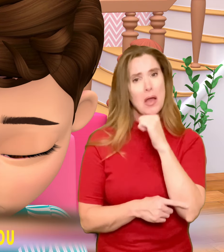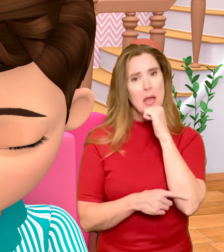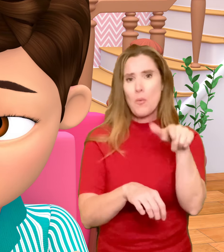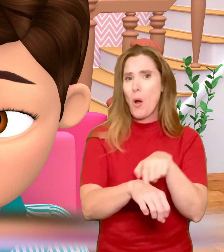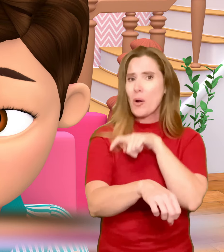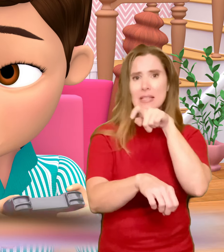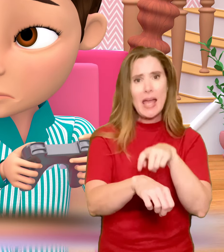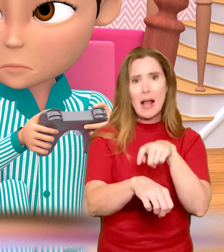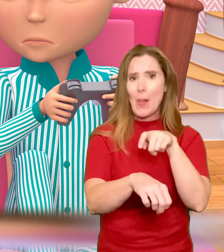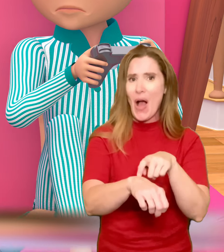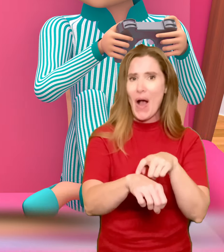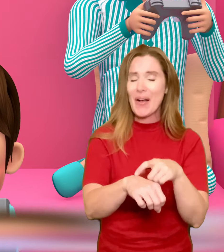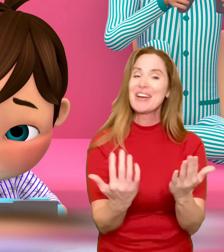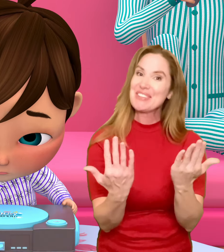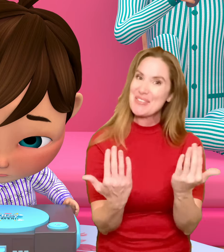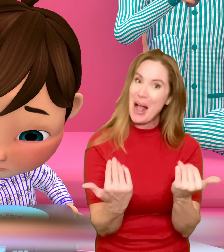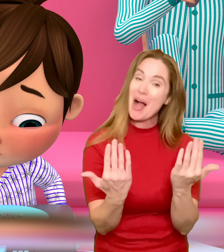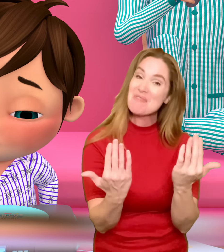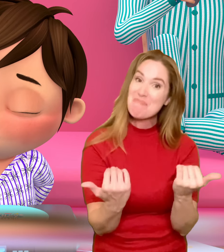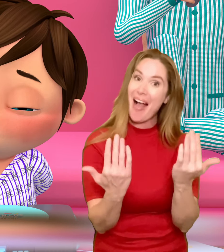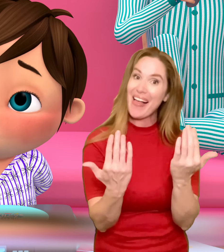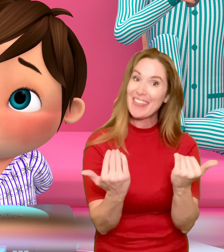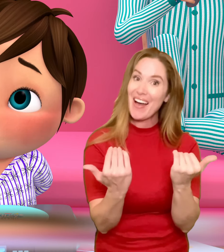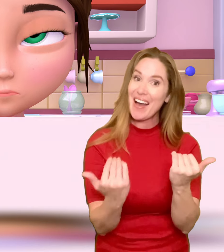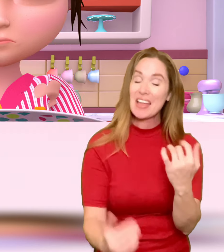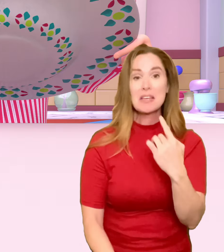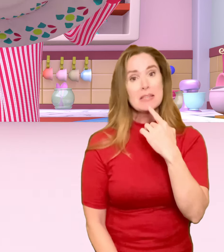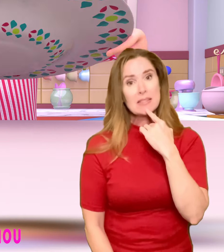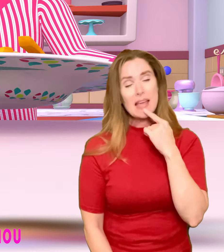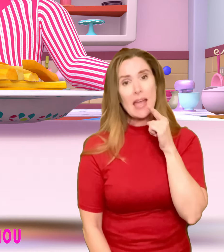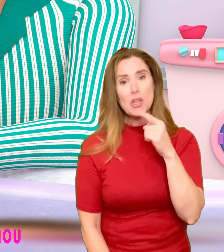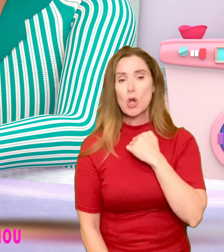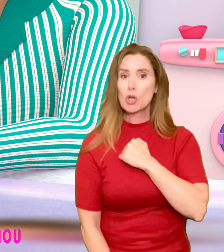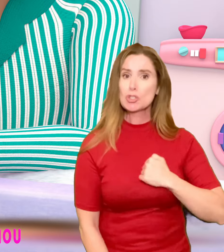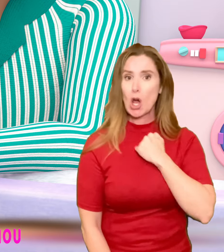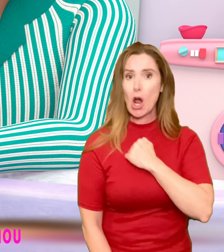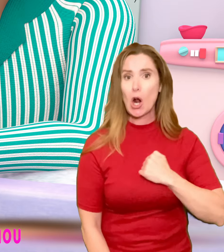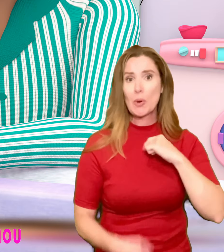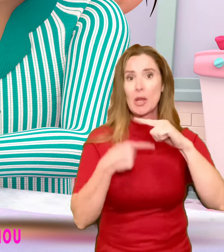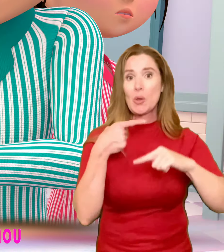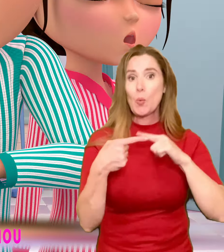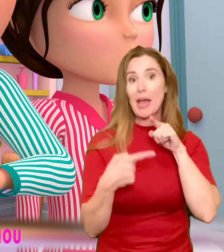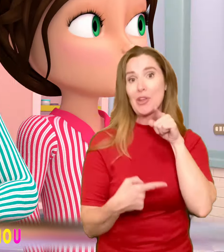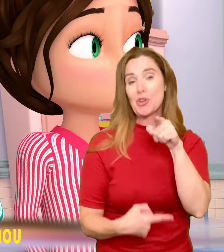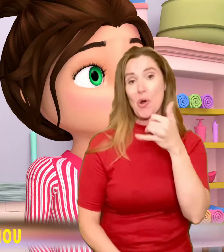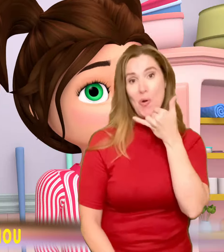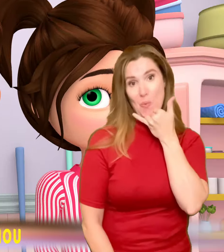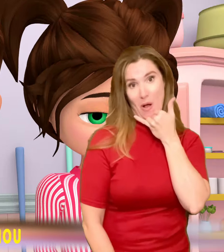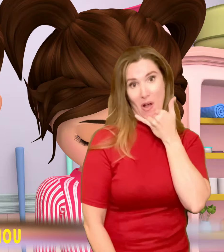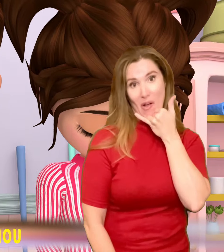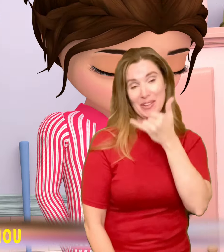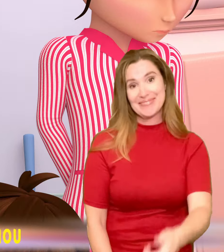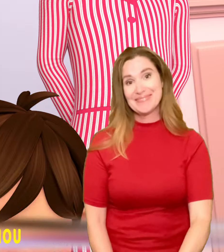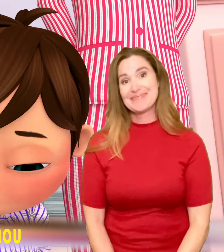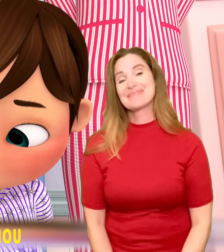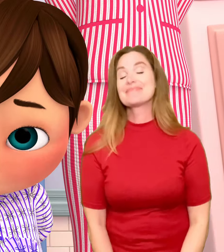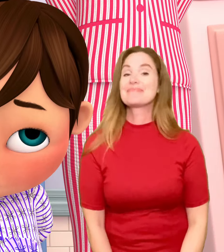簡単でやってみて間違ったら謝りましょう